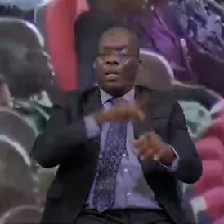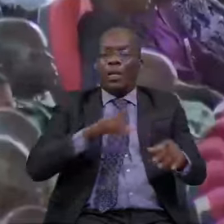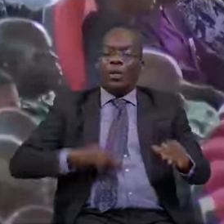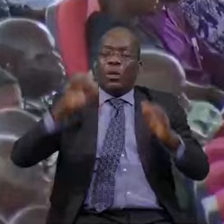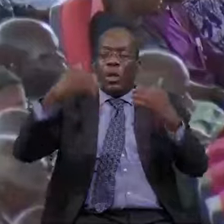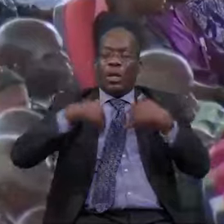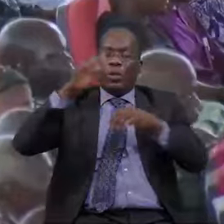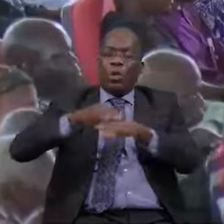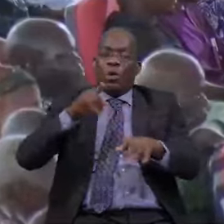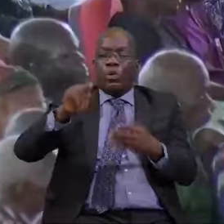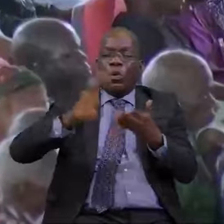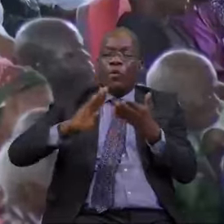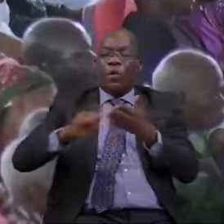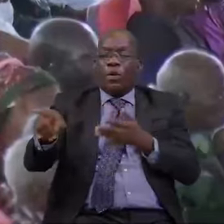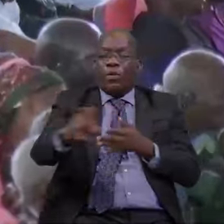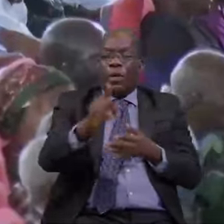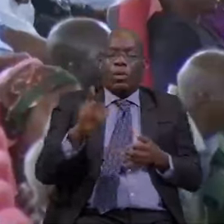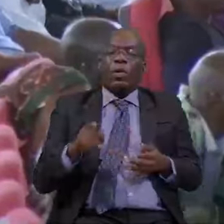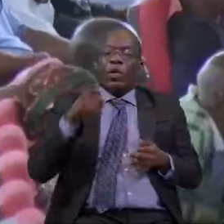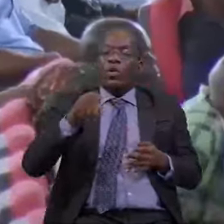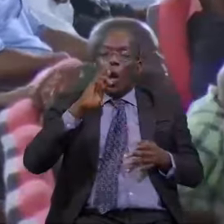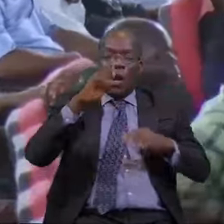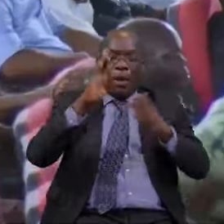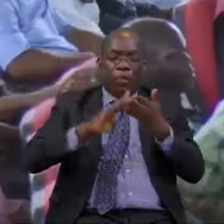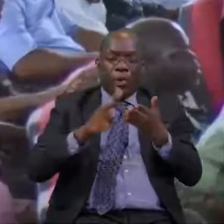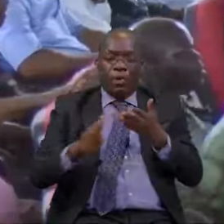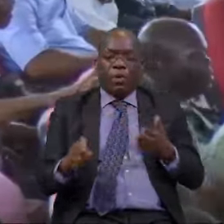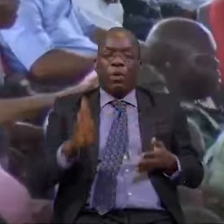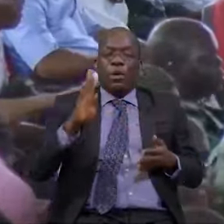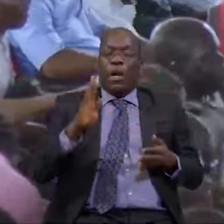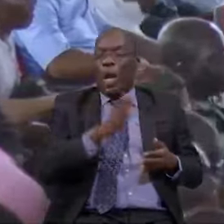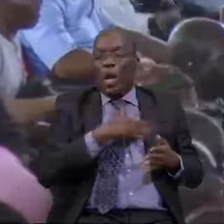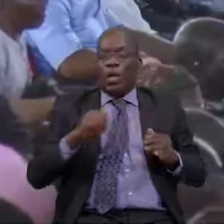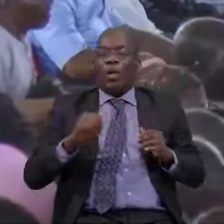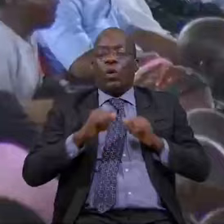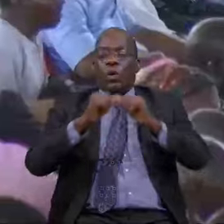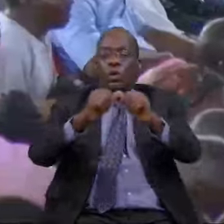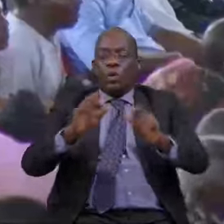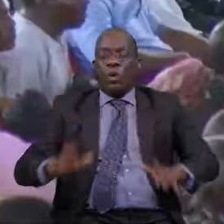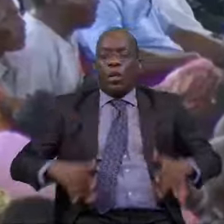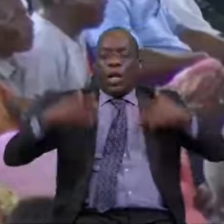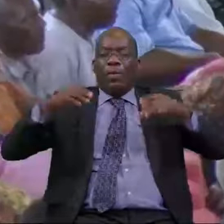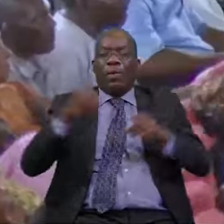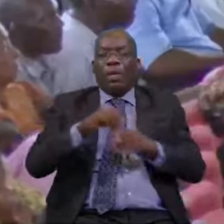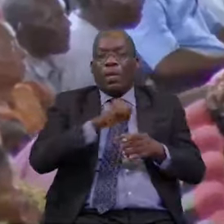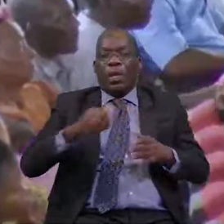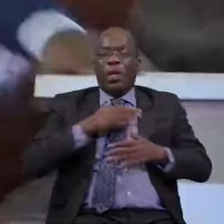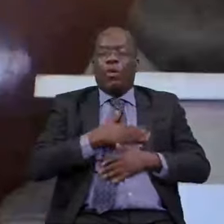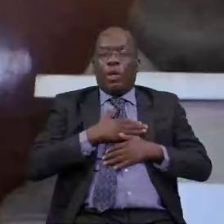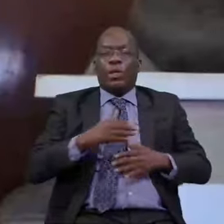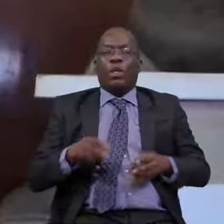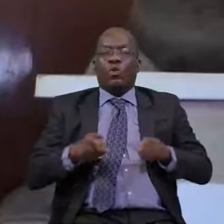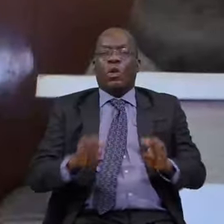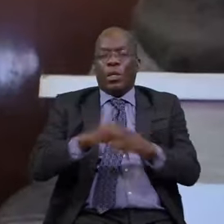vous, pardonnez-leur. Vous aussi, vous êtes pardonné et votre vie va avancer de façon agréable au